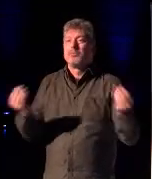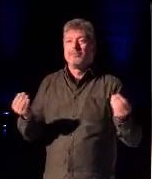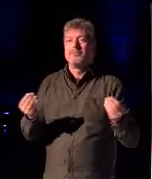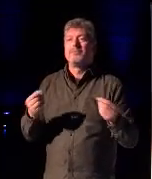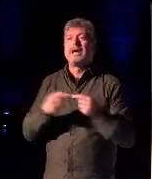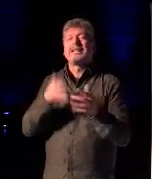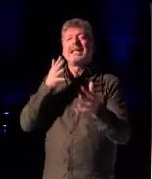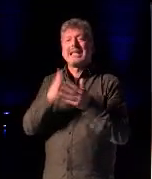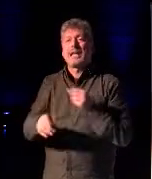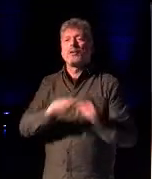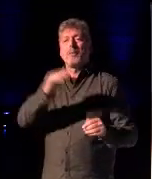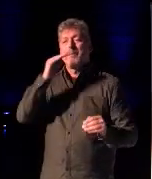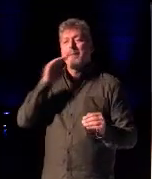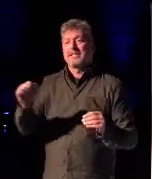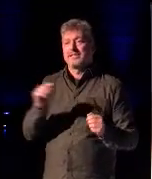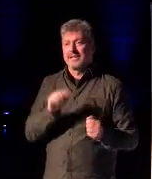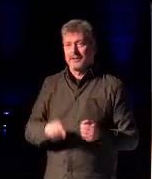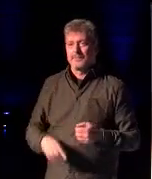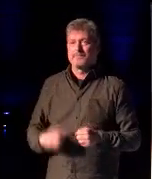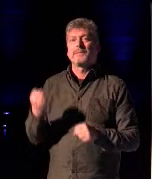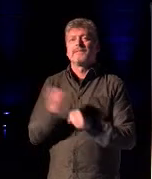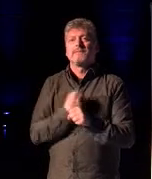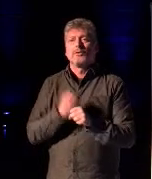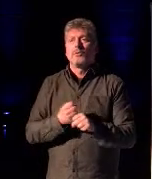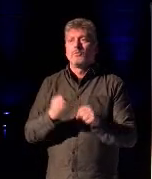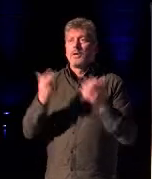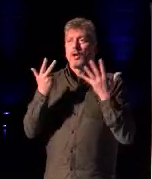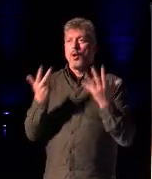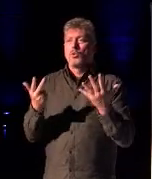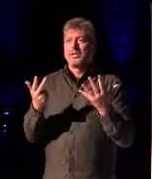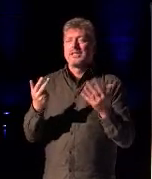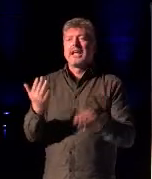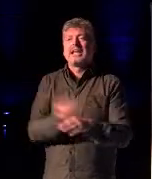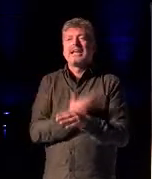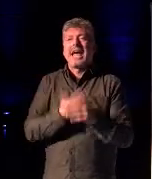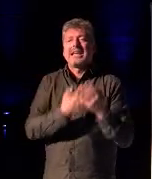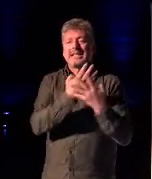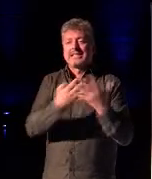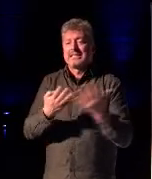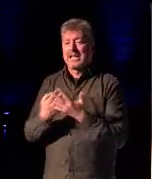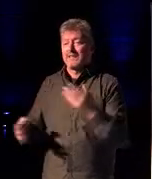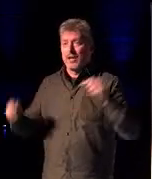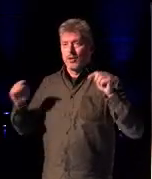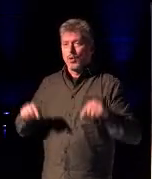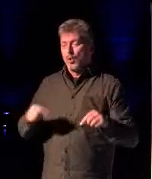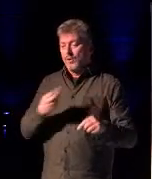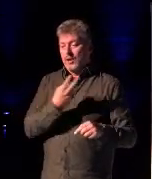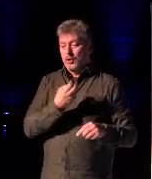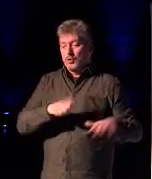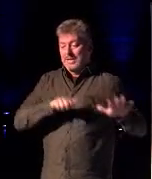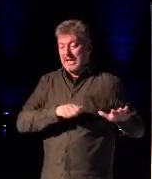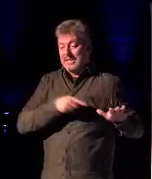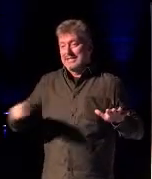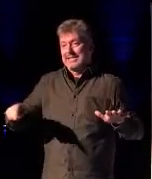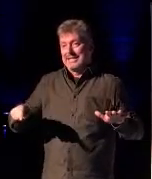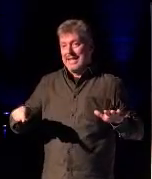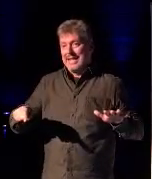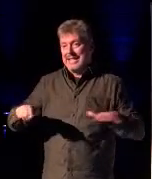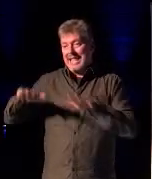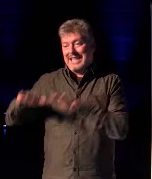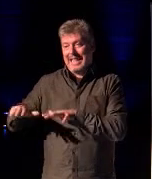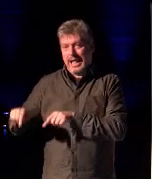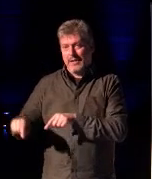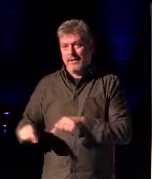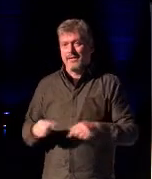mestring. Vi arbeider i 8 læringsnettverk nå fra 2016 til 2019.